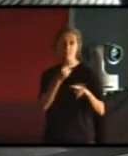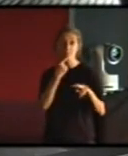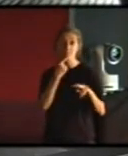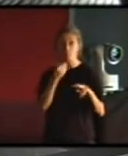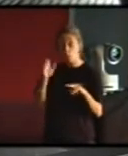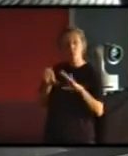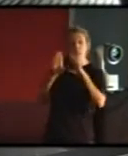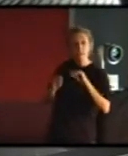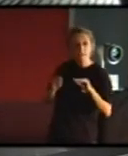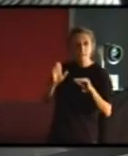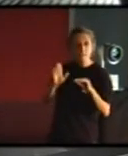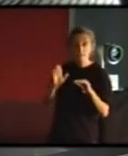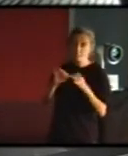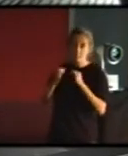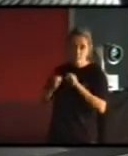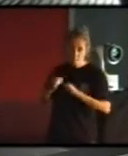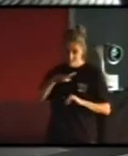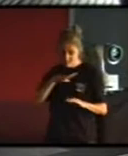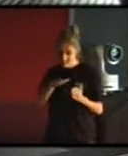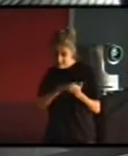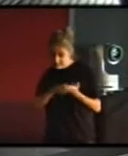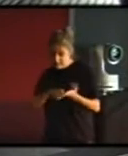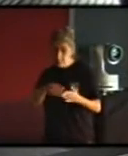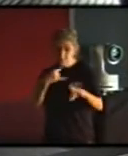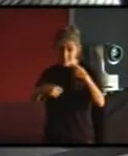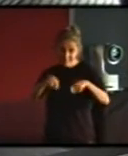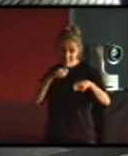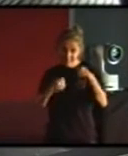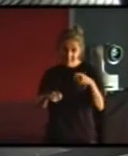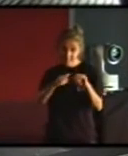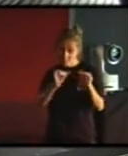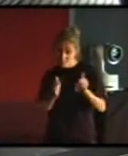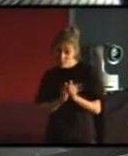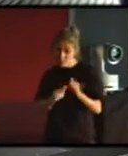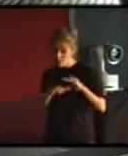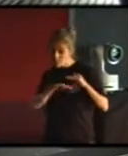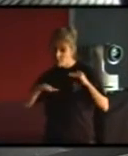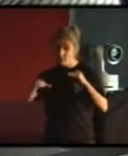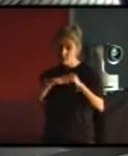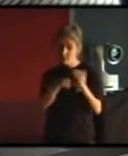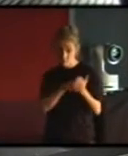d'une autre installation qu'on avait encore changée. Donc dans la matière de ce bâtiment, il